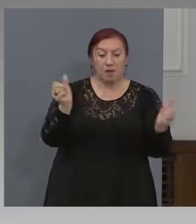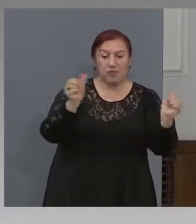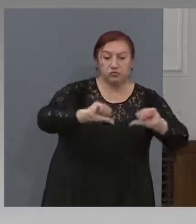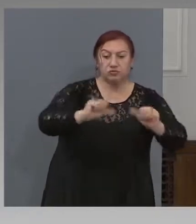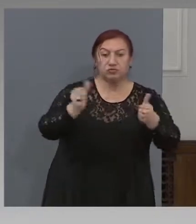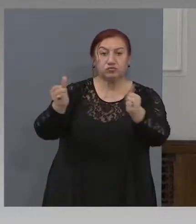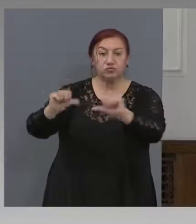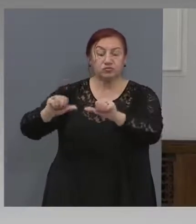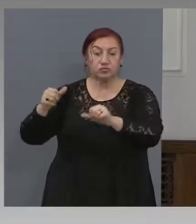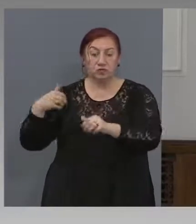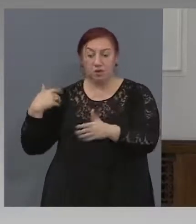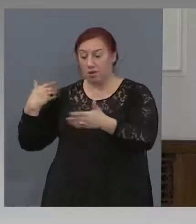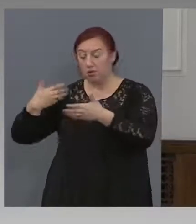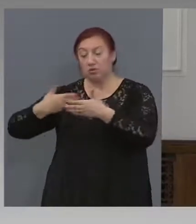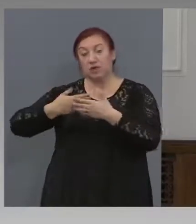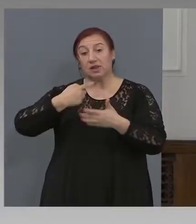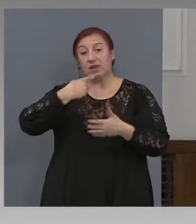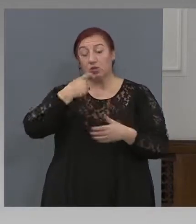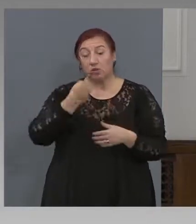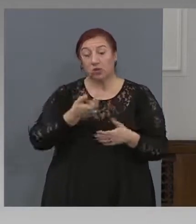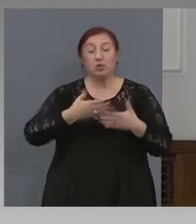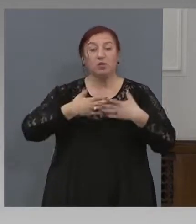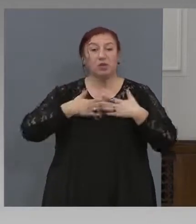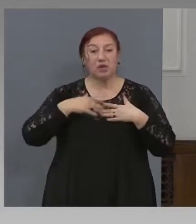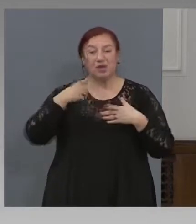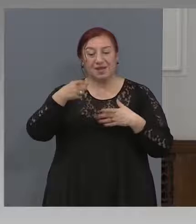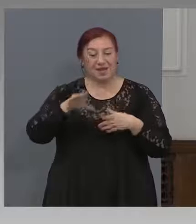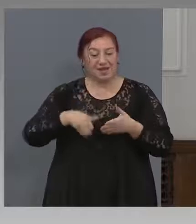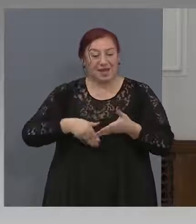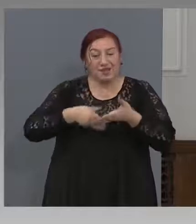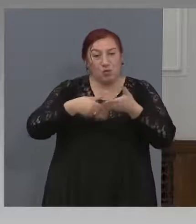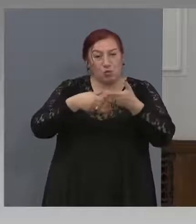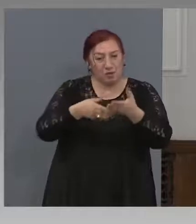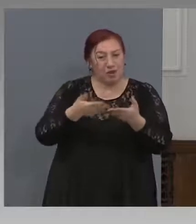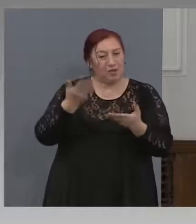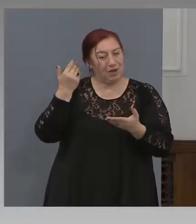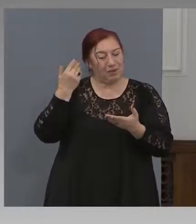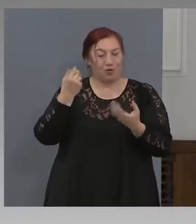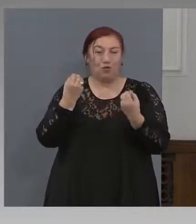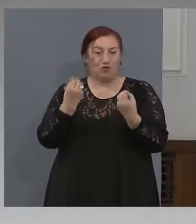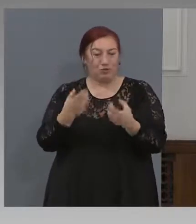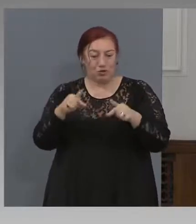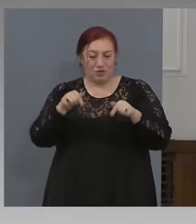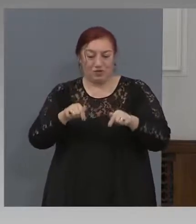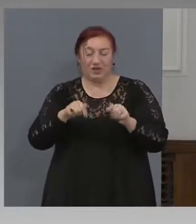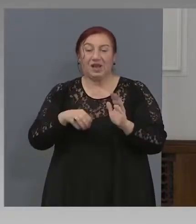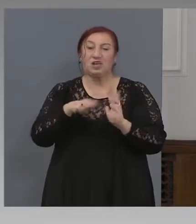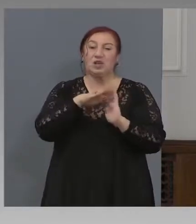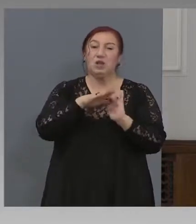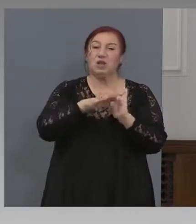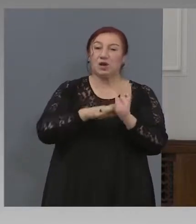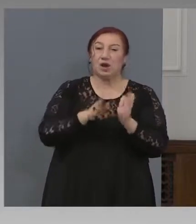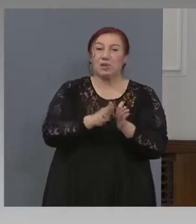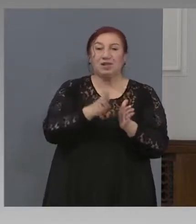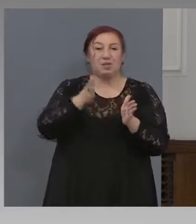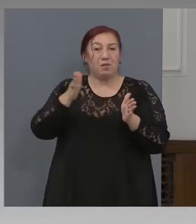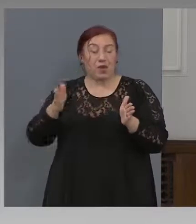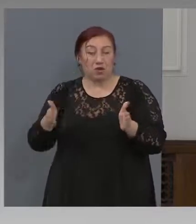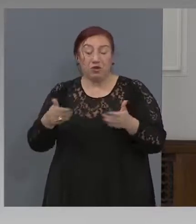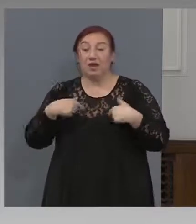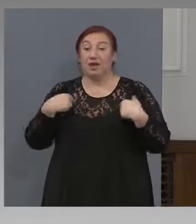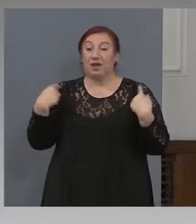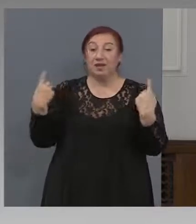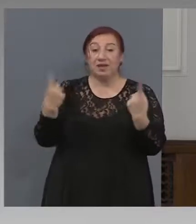последните години, благодарение и на увързаната подкрепа, която стана възможна в настоящия програмен период, който е към края си,